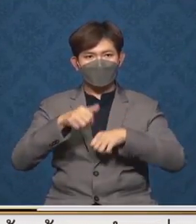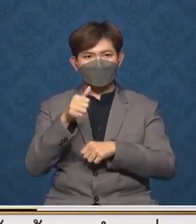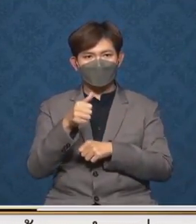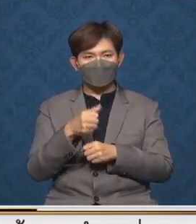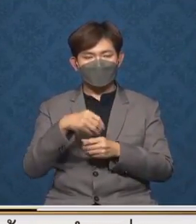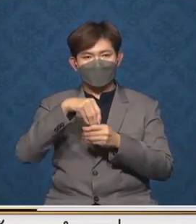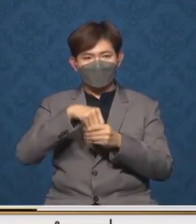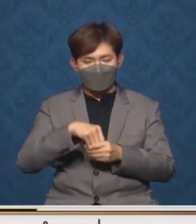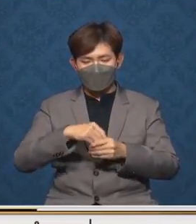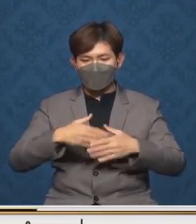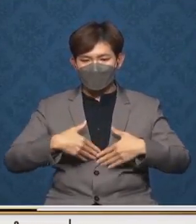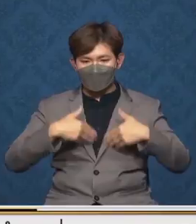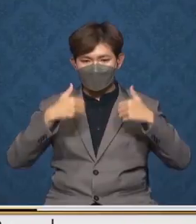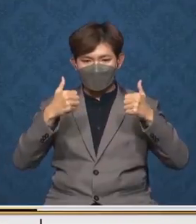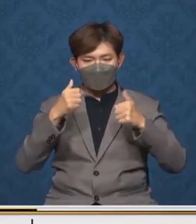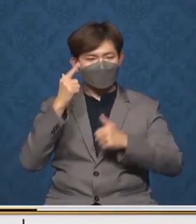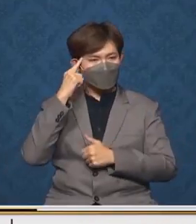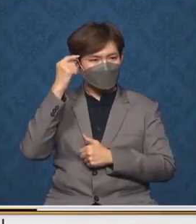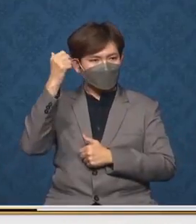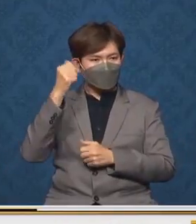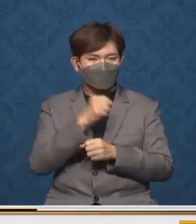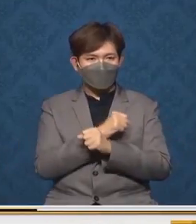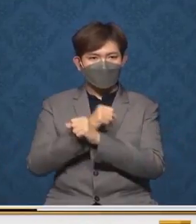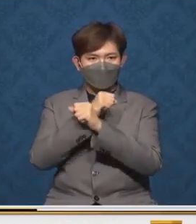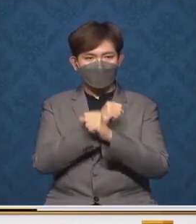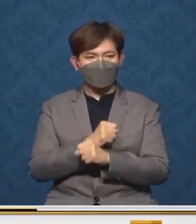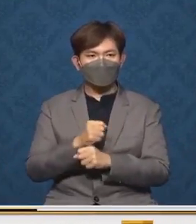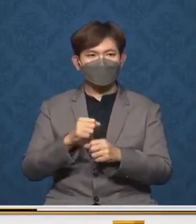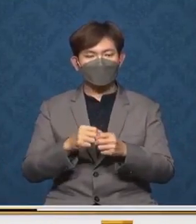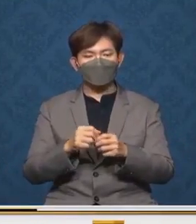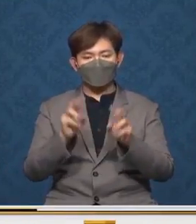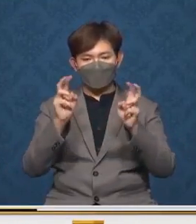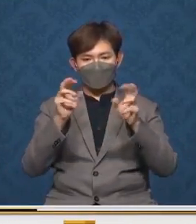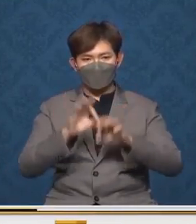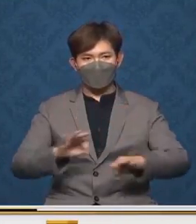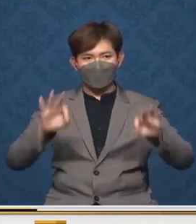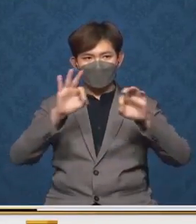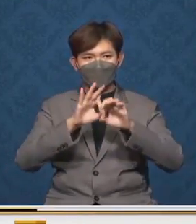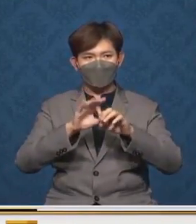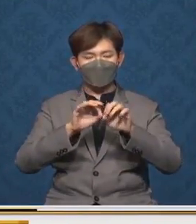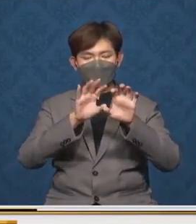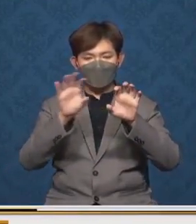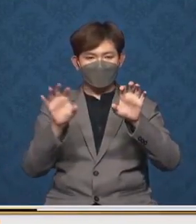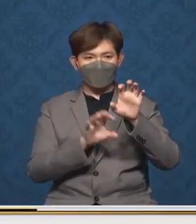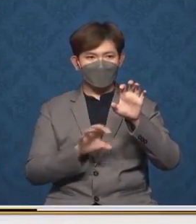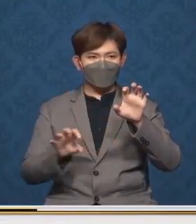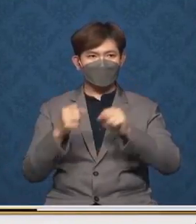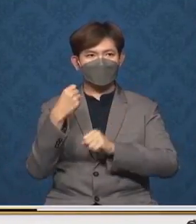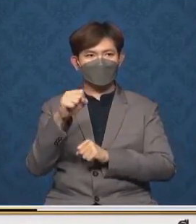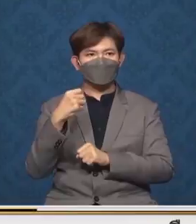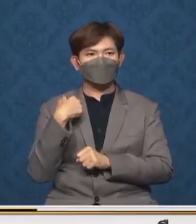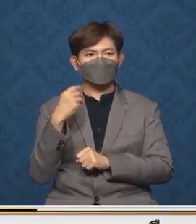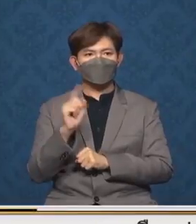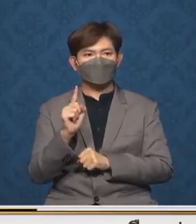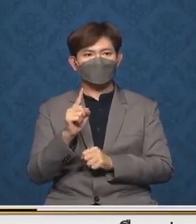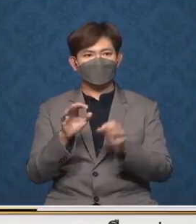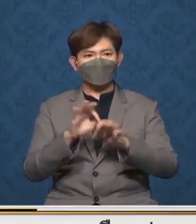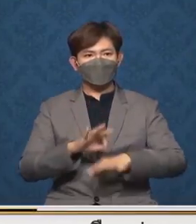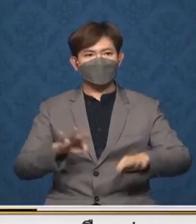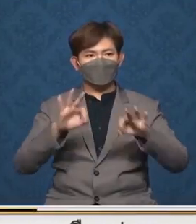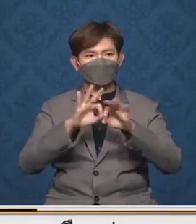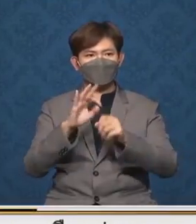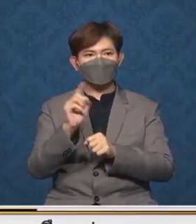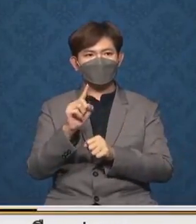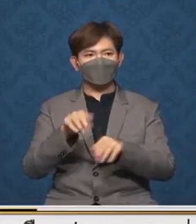with COVID-19 นะครับซึ่งมีมาตรการสำคัญ10ประการตามที่สบคได้สร้างกำลังไปแล้วนะครับโดยเฉพาะยิ่งการยก